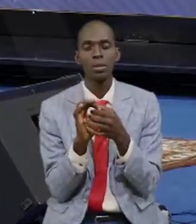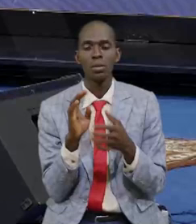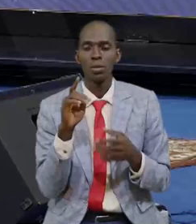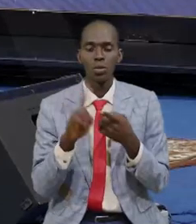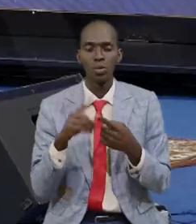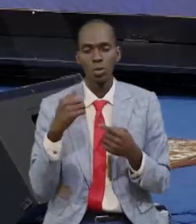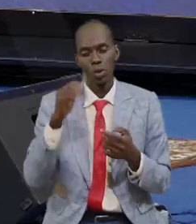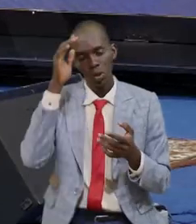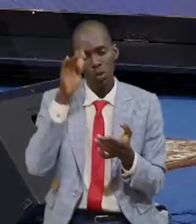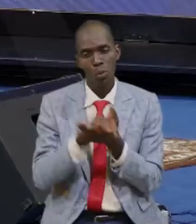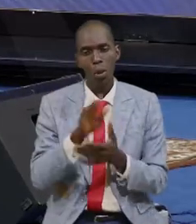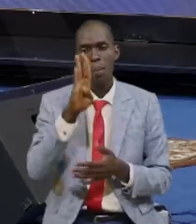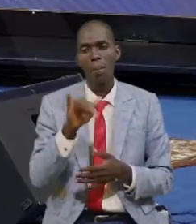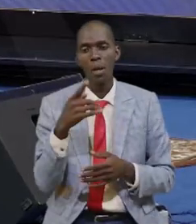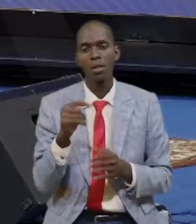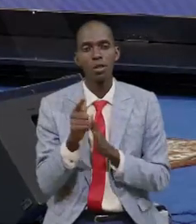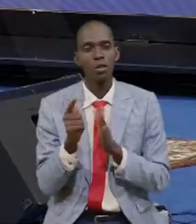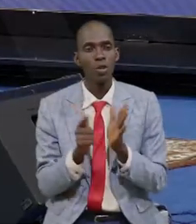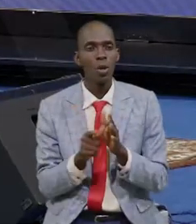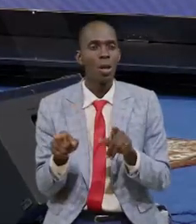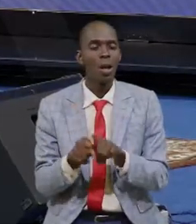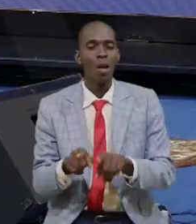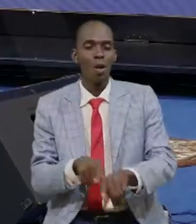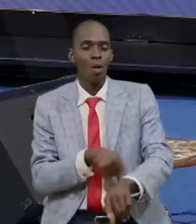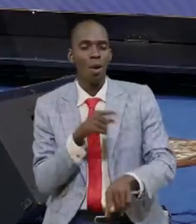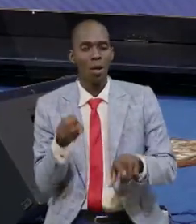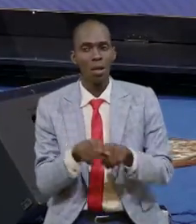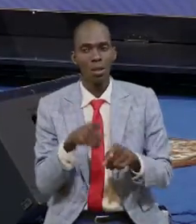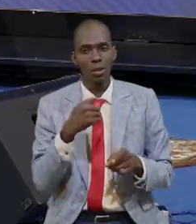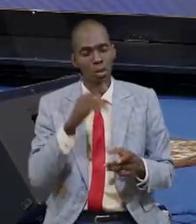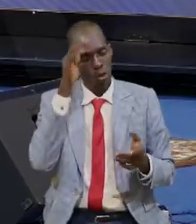Lié par la loi à son mari tant qu'il est vivant.